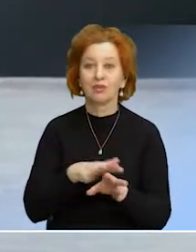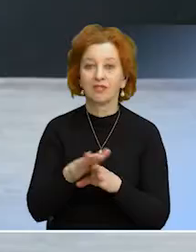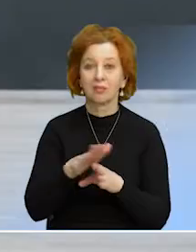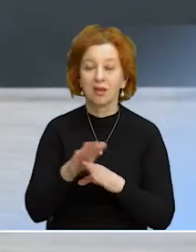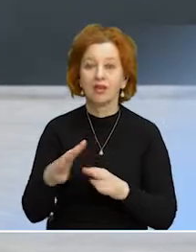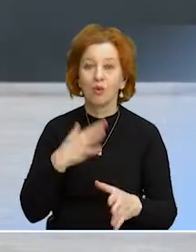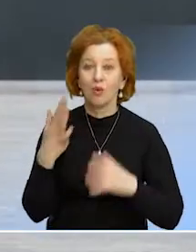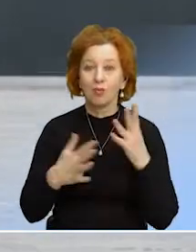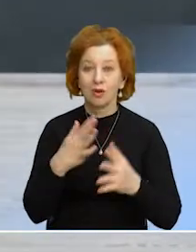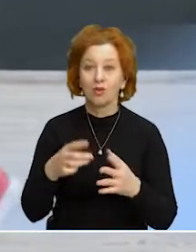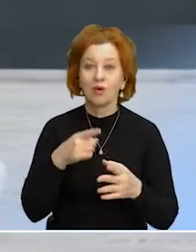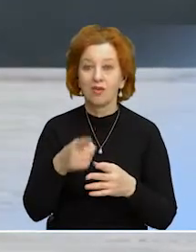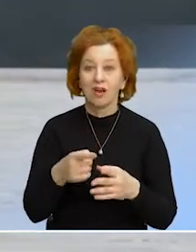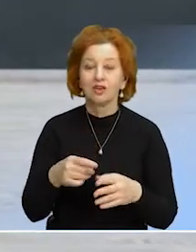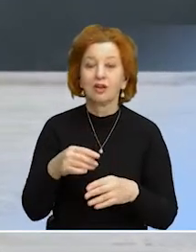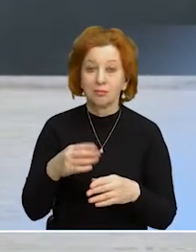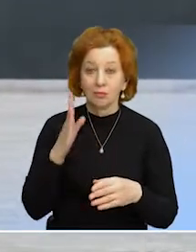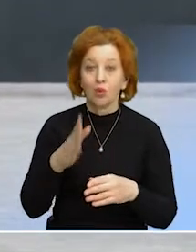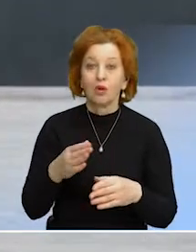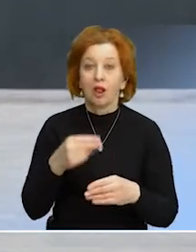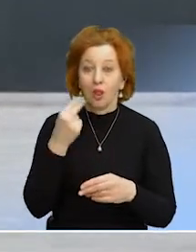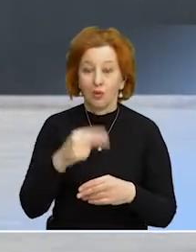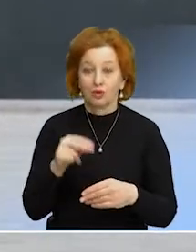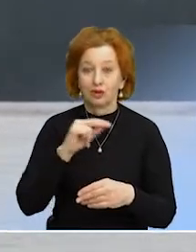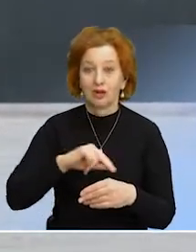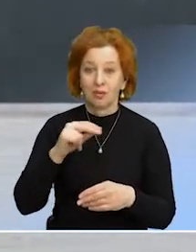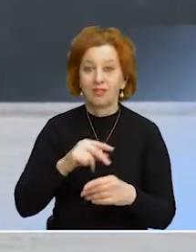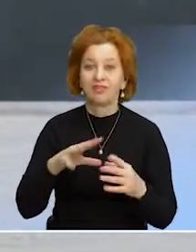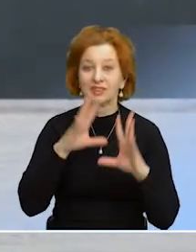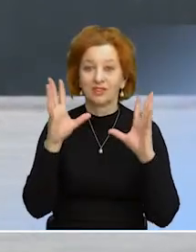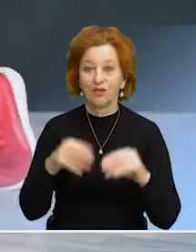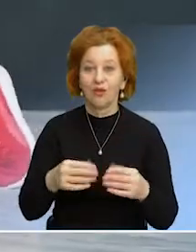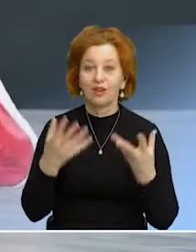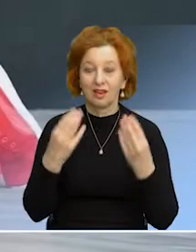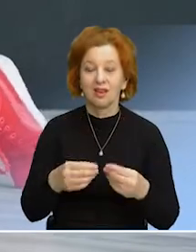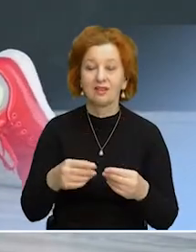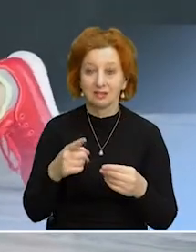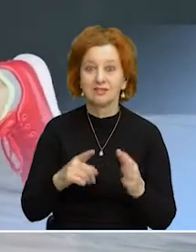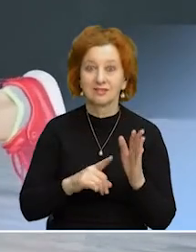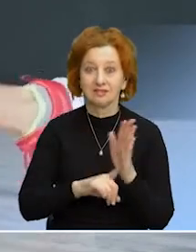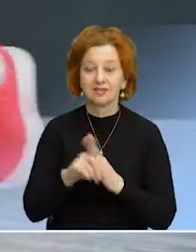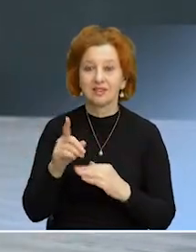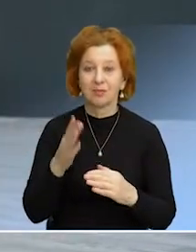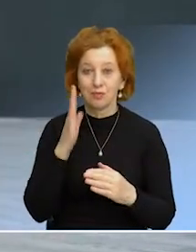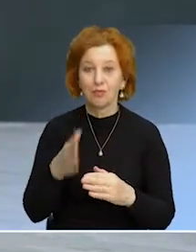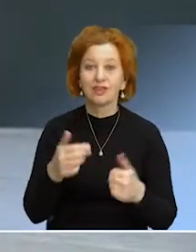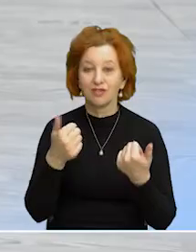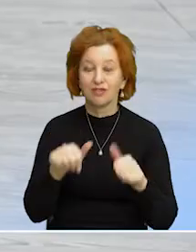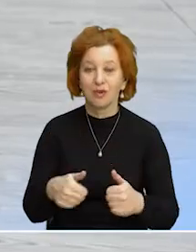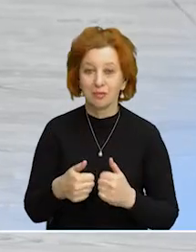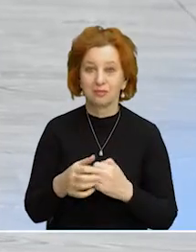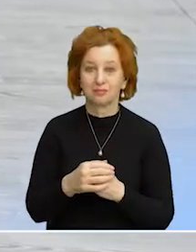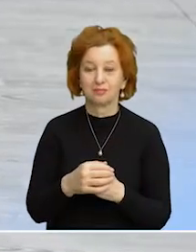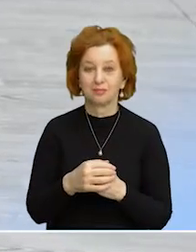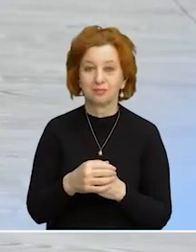После выполнения этого упражнения ваш метаболизм будет работать намного активнее в течение всего дня. Делайте бёрпи и будьте в